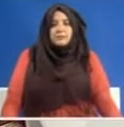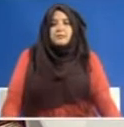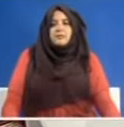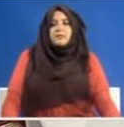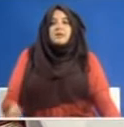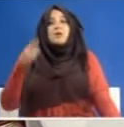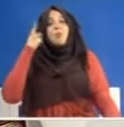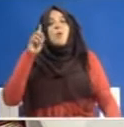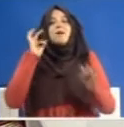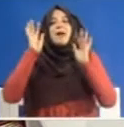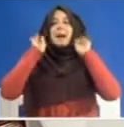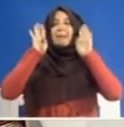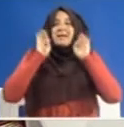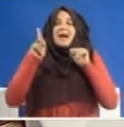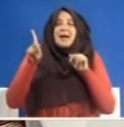الصلاة.